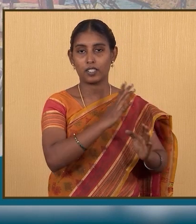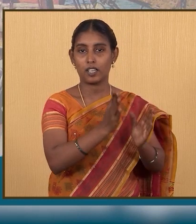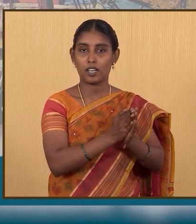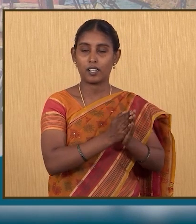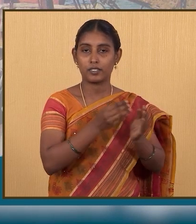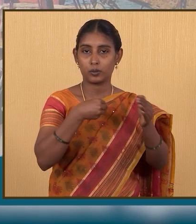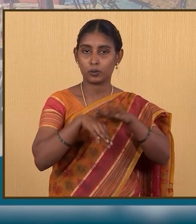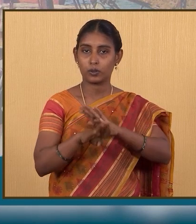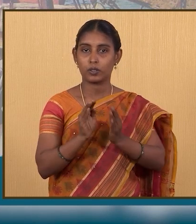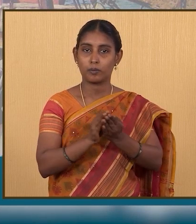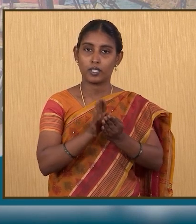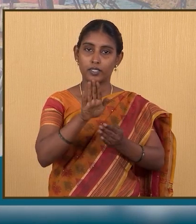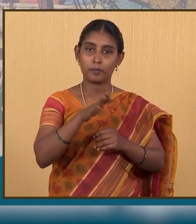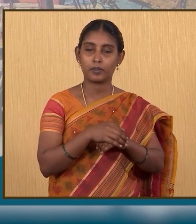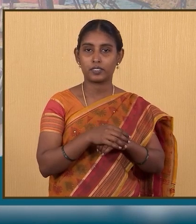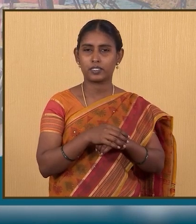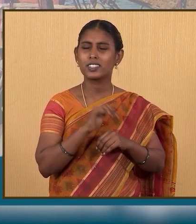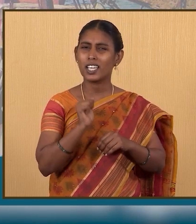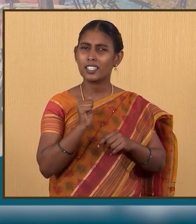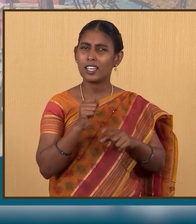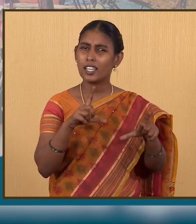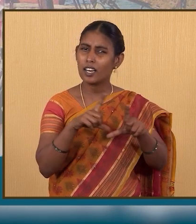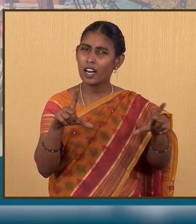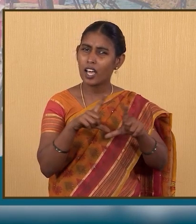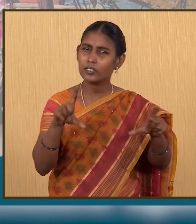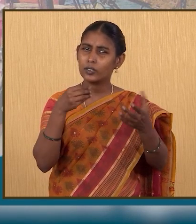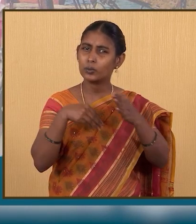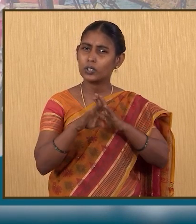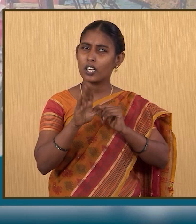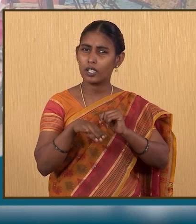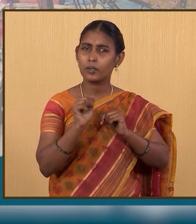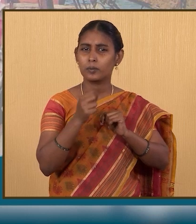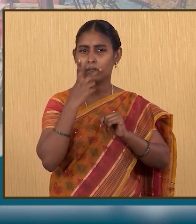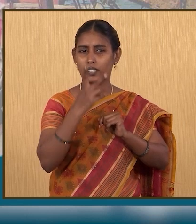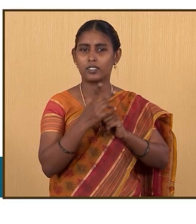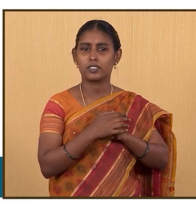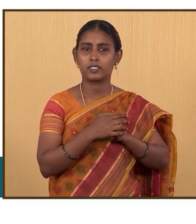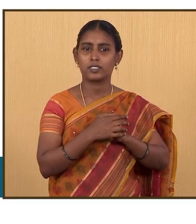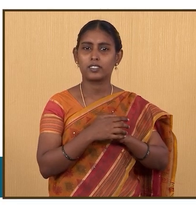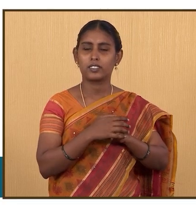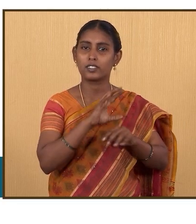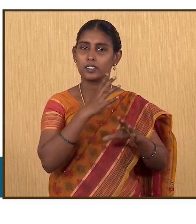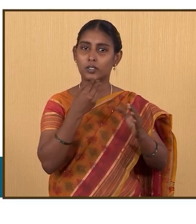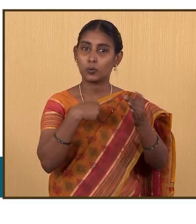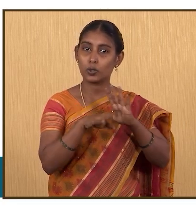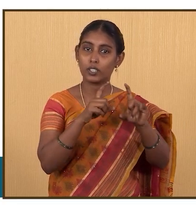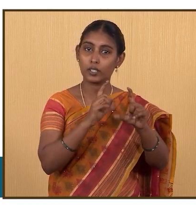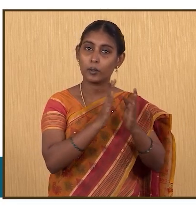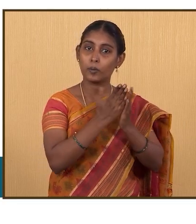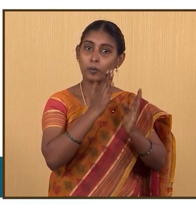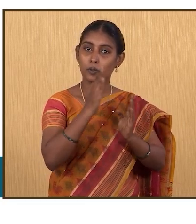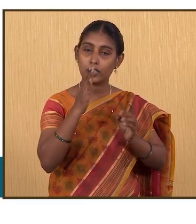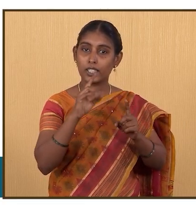இங்கே பாதுகாத்து வச்சுருக்காங்க. சரி, என்னென்ன மொழிகளில் பாதுகாத்து வச்சுருக்காங்க அப்படின்னு பார்த்தோன்னா, இந்த ஆவணங்கள் எல்லாம்